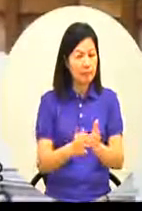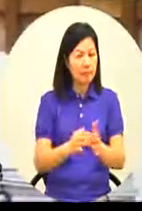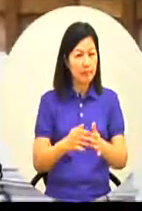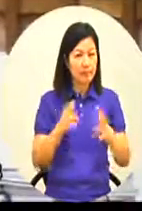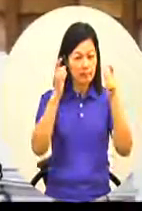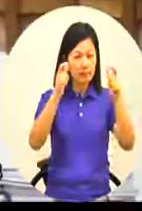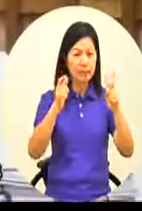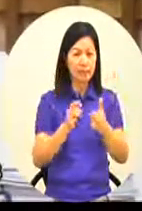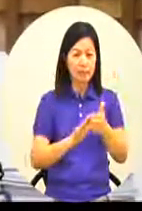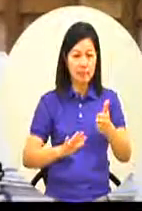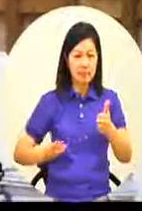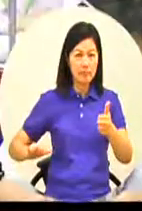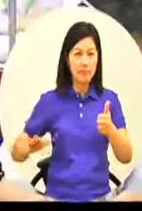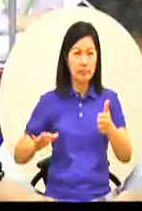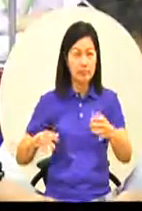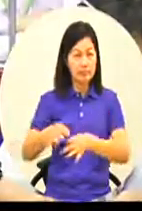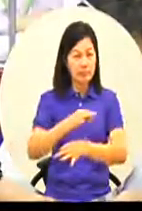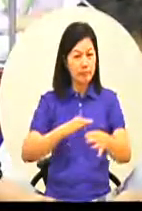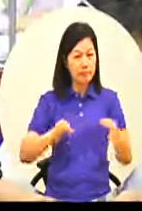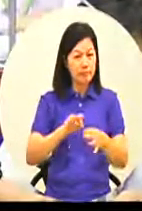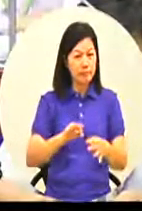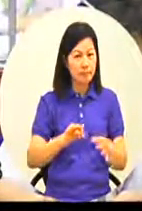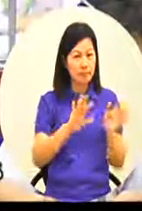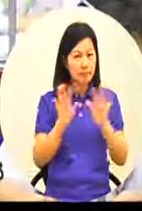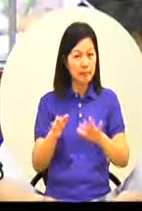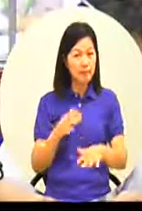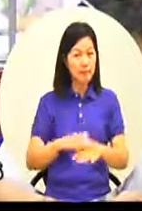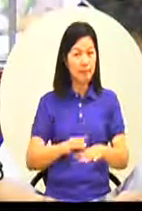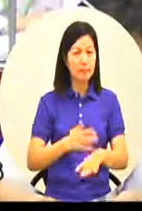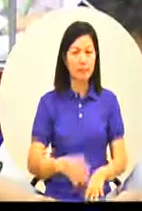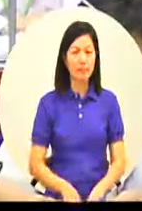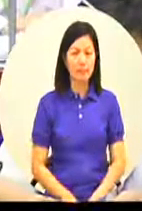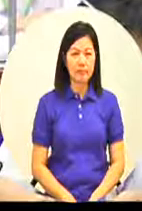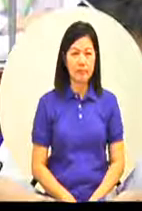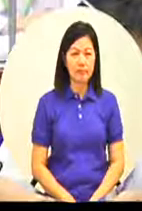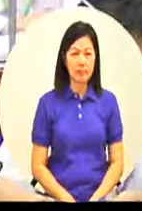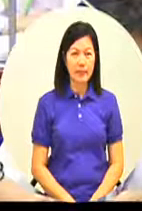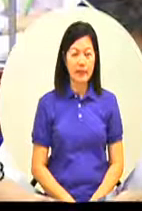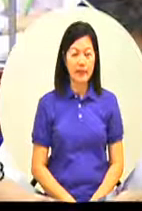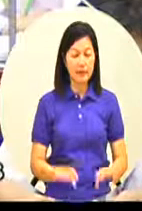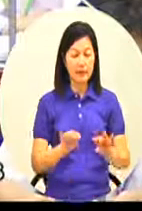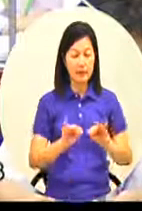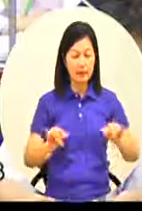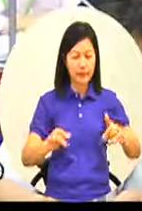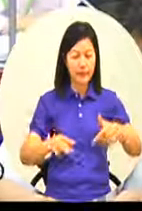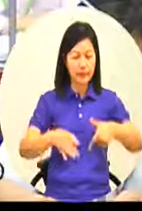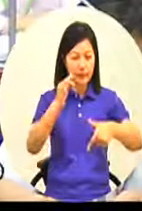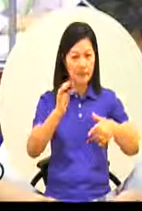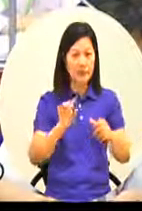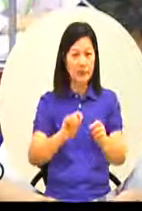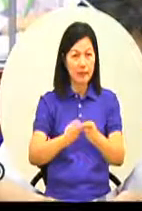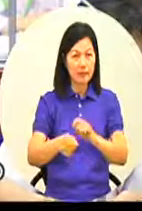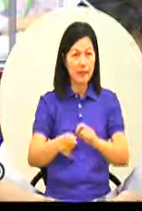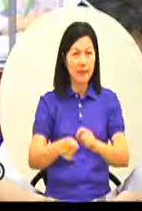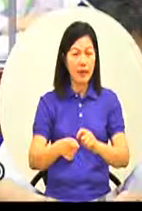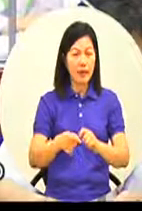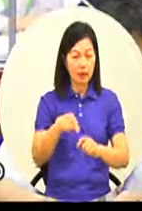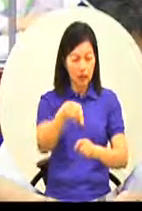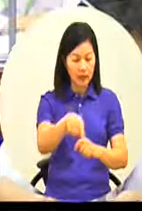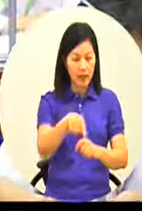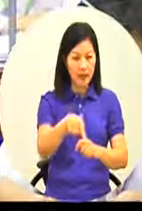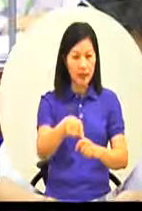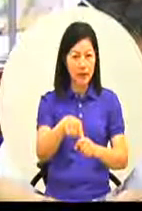啊。 甲电影院报告啦吼，纯粹就地价税啊，地价的这个。 我即马讲地价税